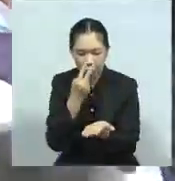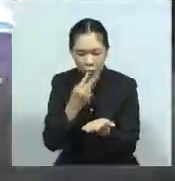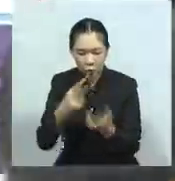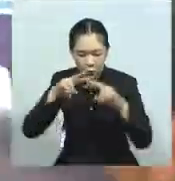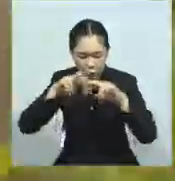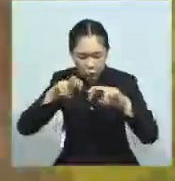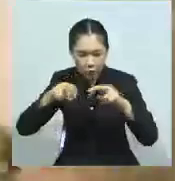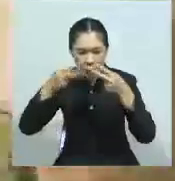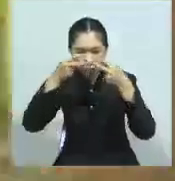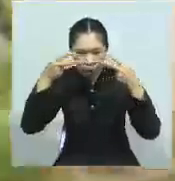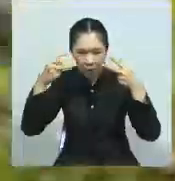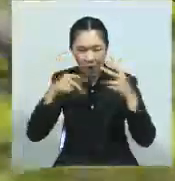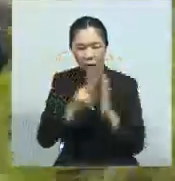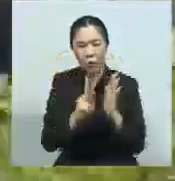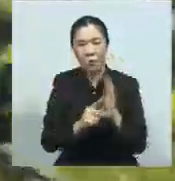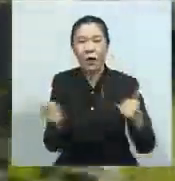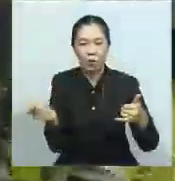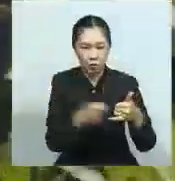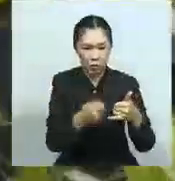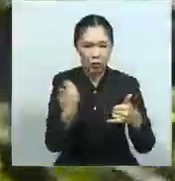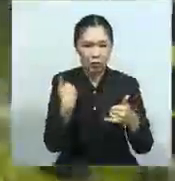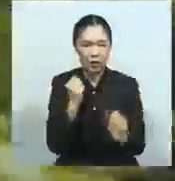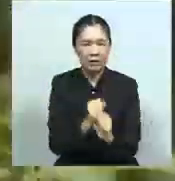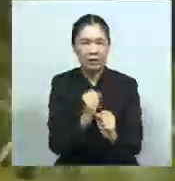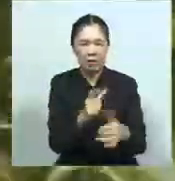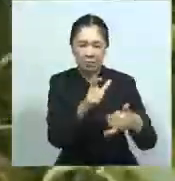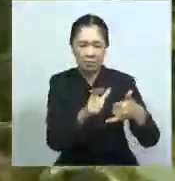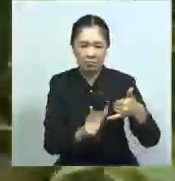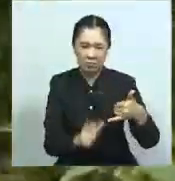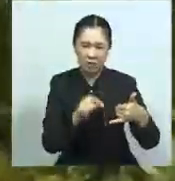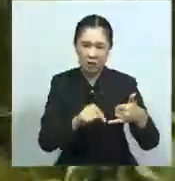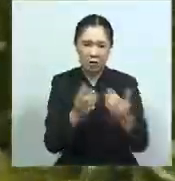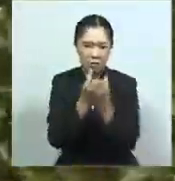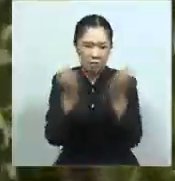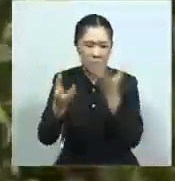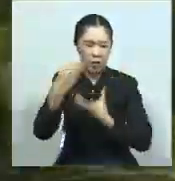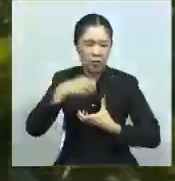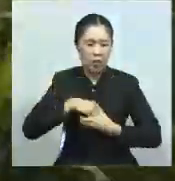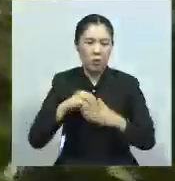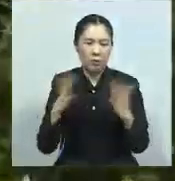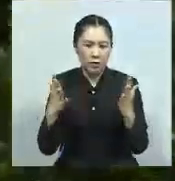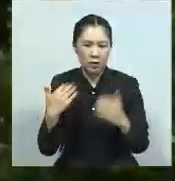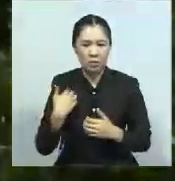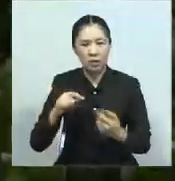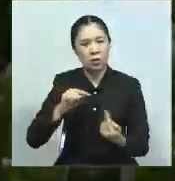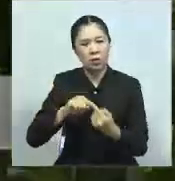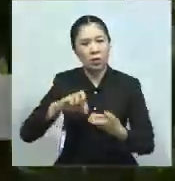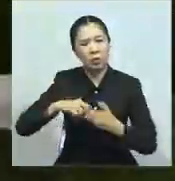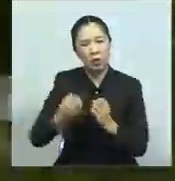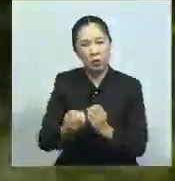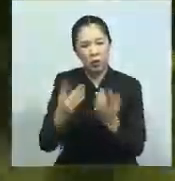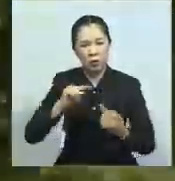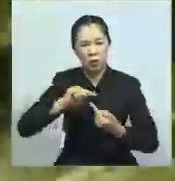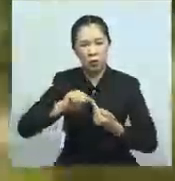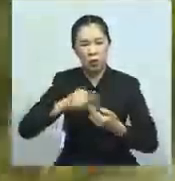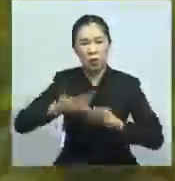ร้ายมาลงโทษโดยเร็วที่สุดเพราะถือว่าเป็นการกระทำที่อุกอาจไร้มนุษยธรรมเพราะเกิดเหตุกลางตลาดใหญ่ที่มี